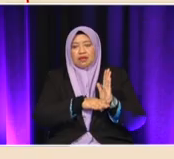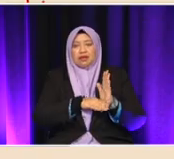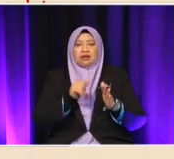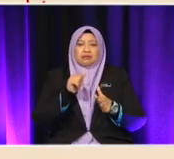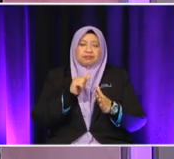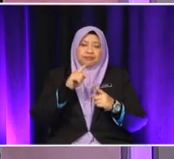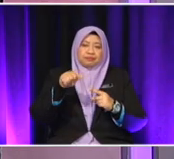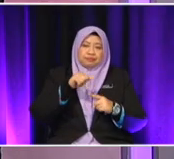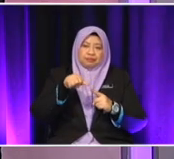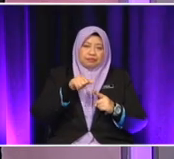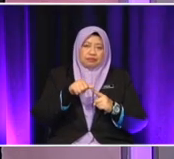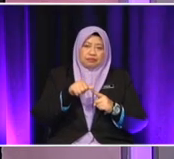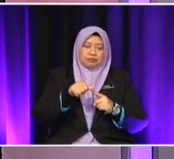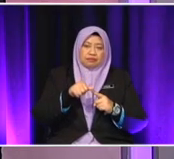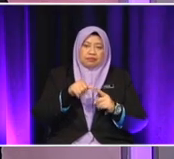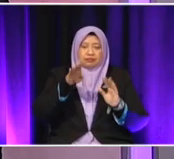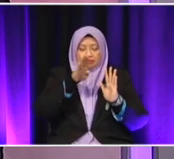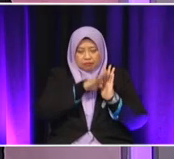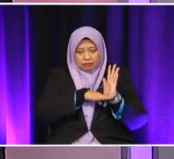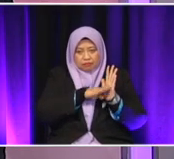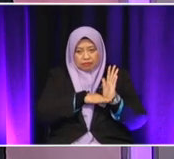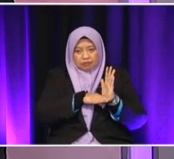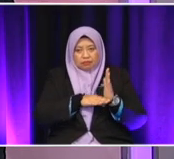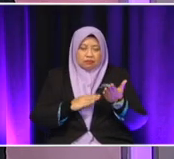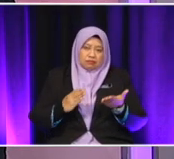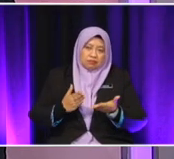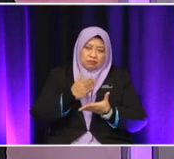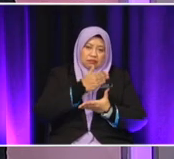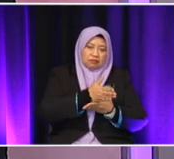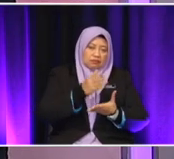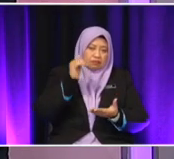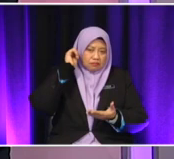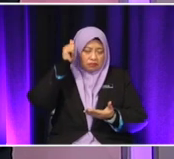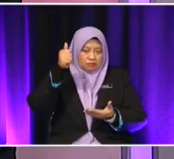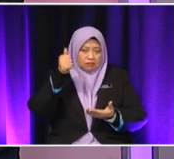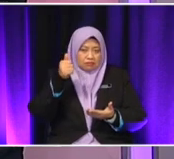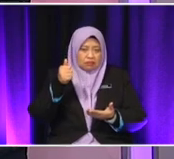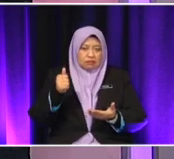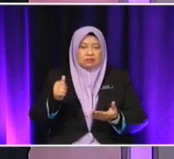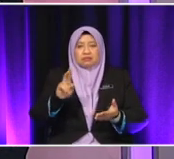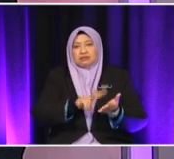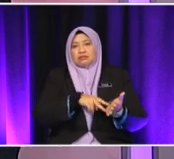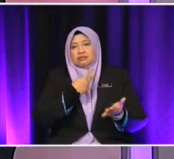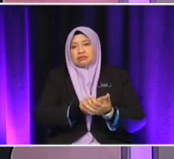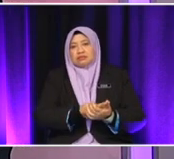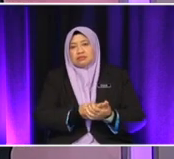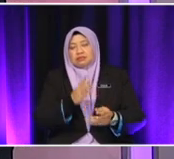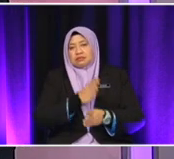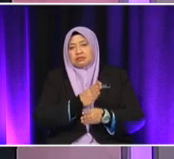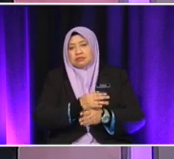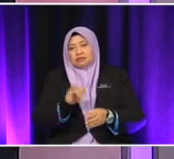harga sesuatu barang jatuh quality ditawar juga akan jatuh Oke sebenarnya